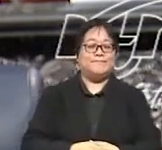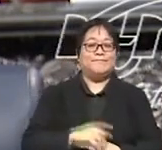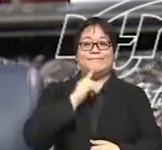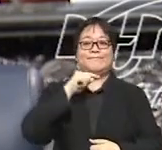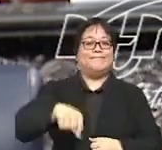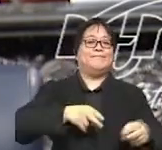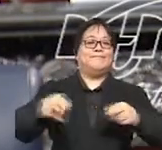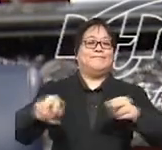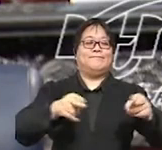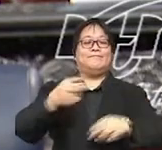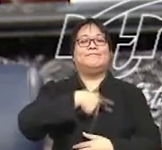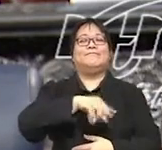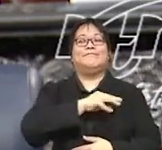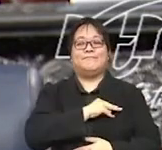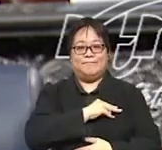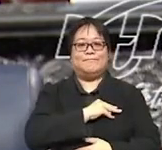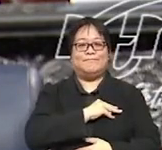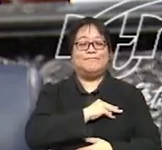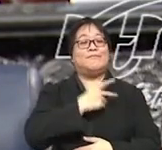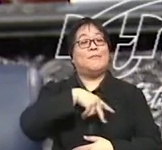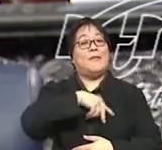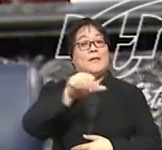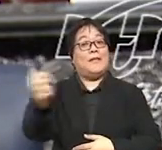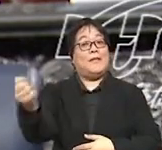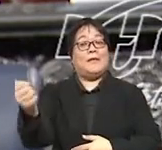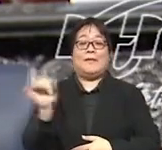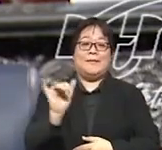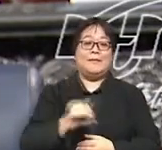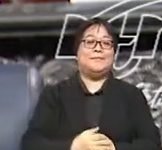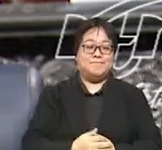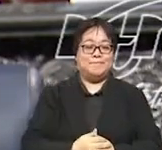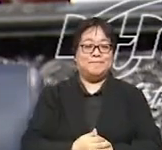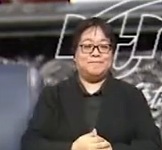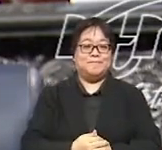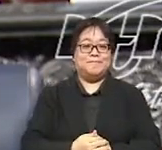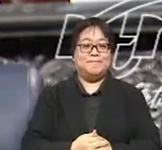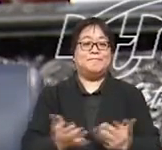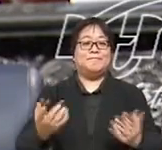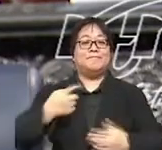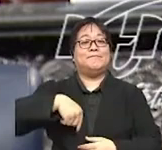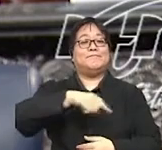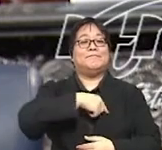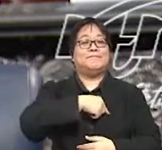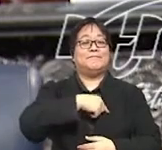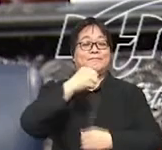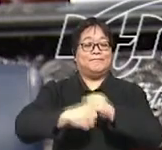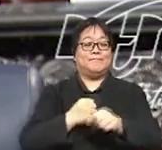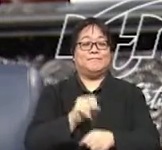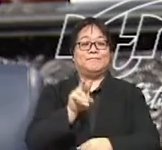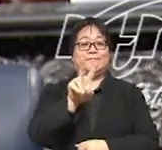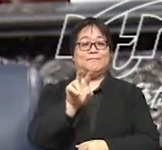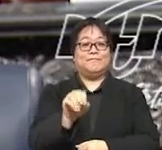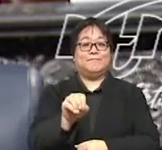dilakukan oleh Kementerian ini dan juga kementerian-kementerian lain yang mana antaranya ialah kita bagi tahun